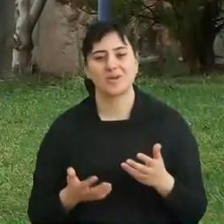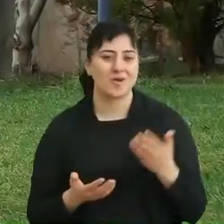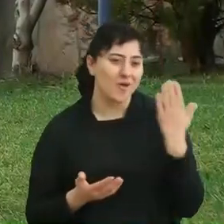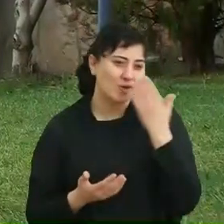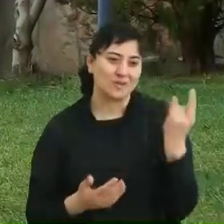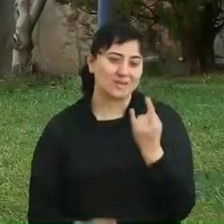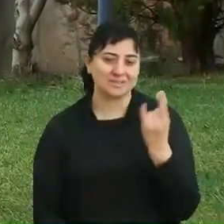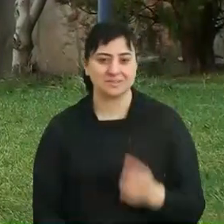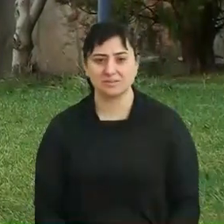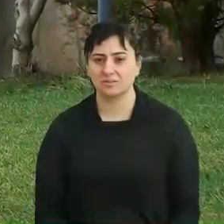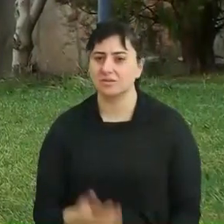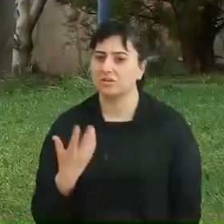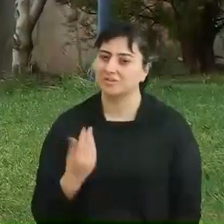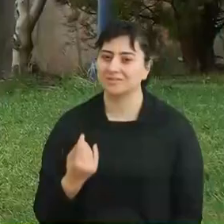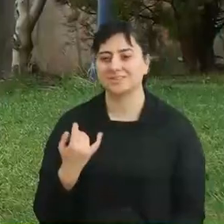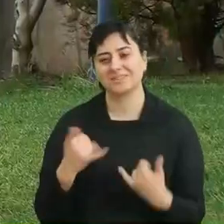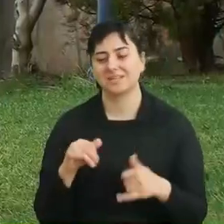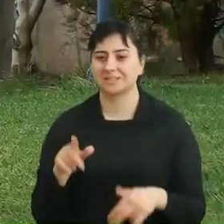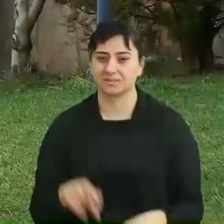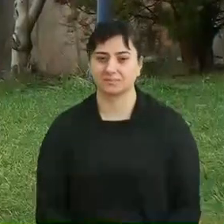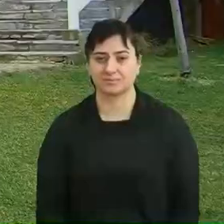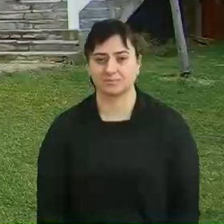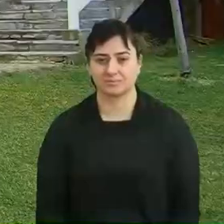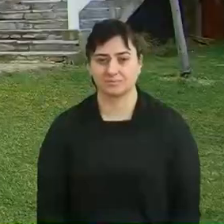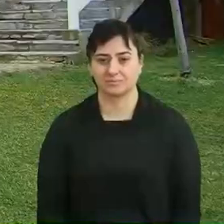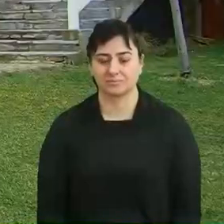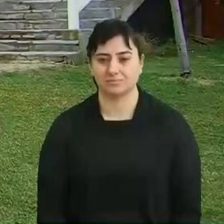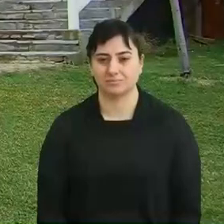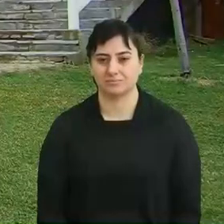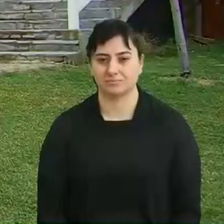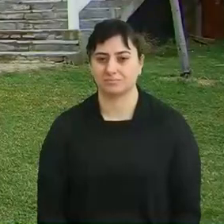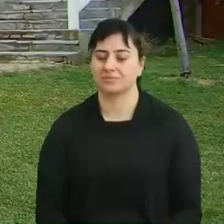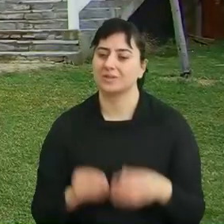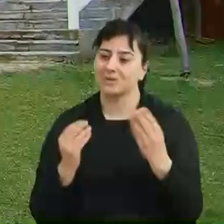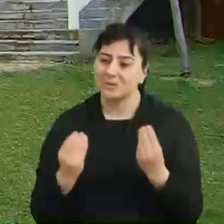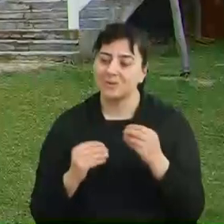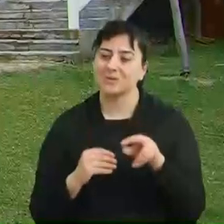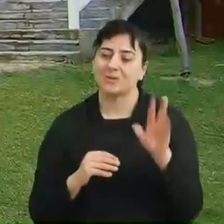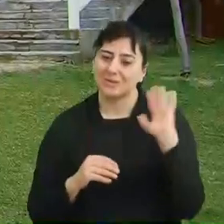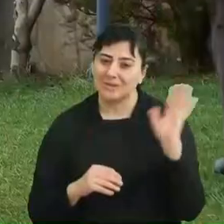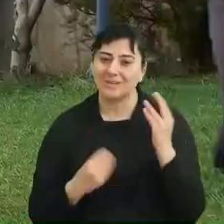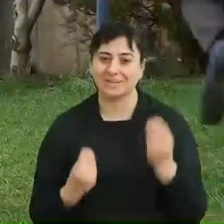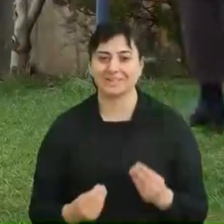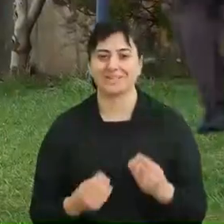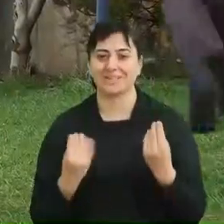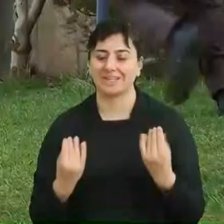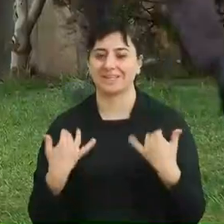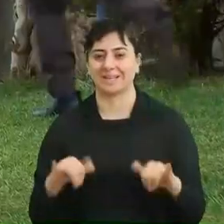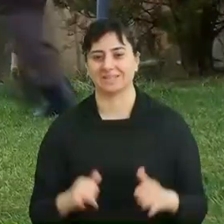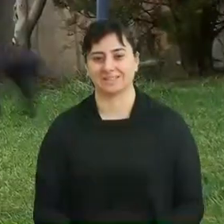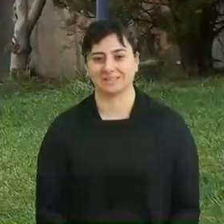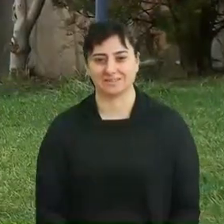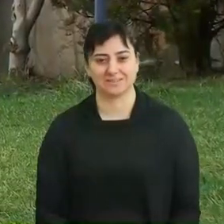okul gezisi zaten. Olsun, bir tatildir, bir şeydir. Veysel koşarak garaja Neyse, indi. Neyse efendim, güle güle gidin, güle güle gelin. İyi